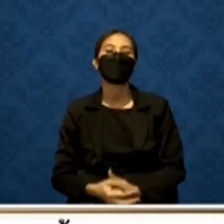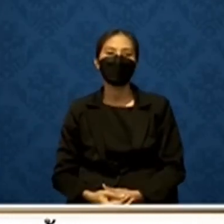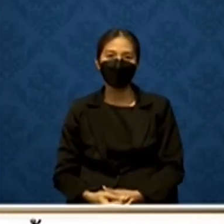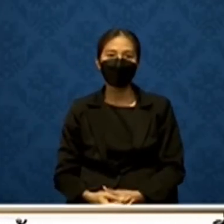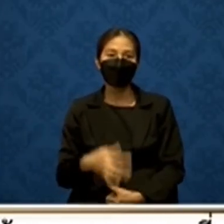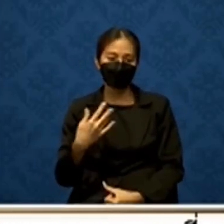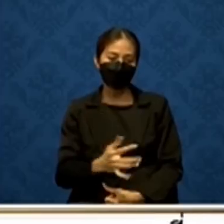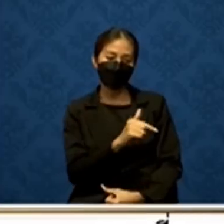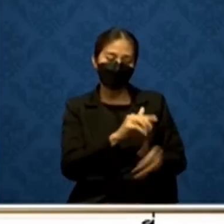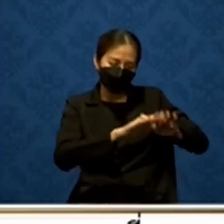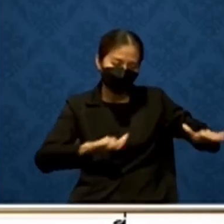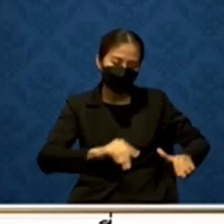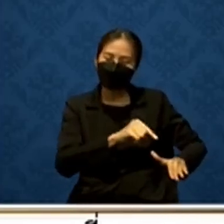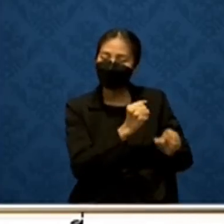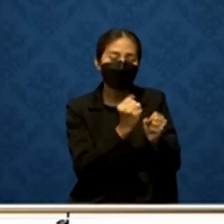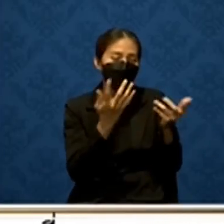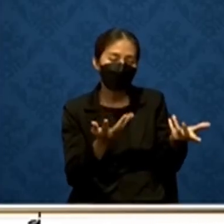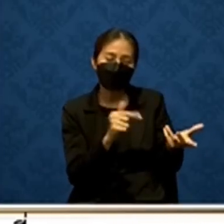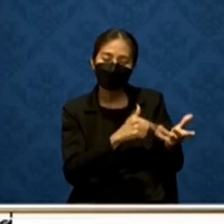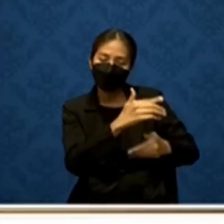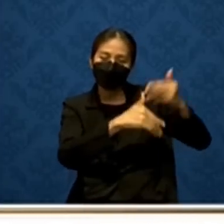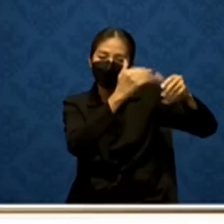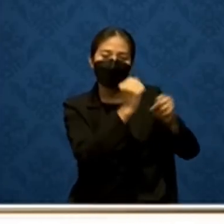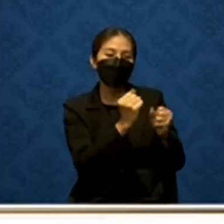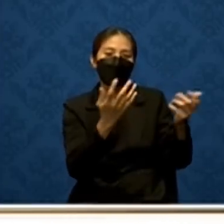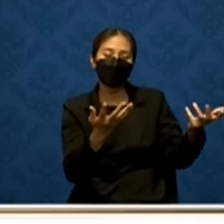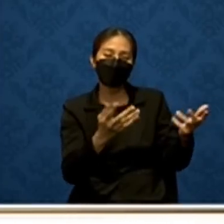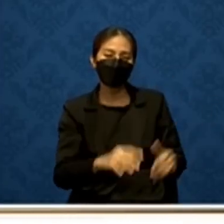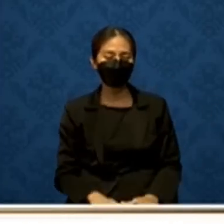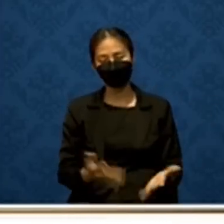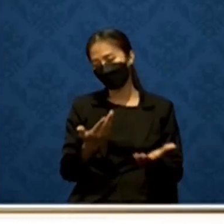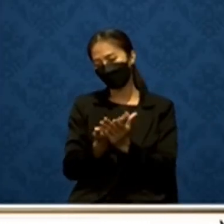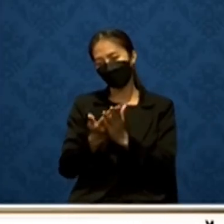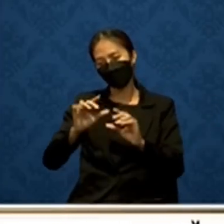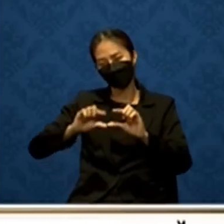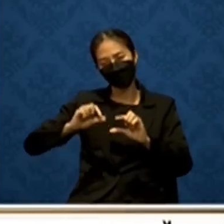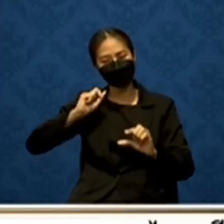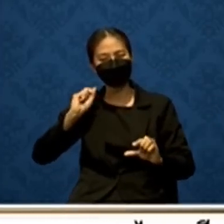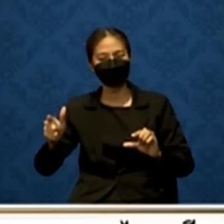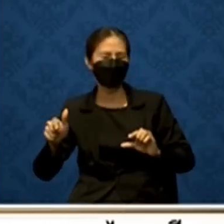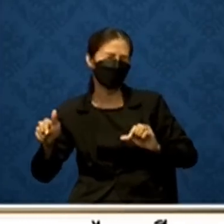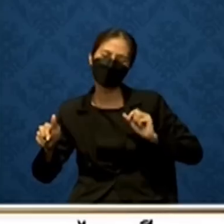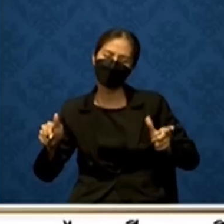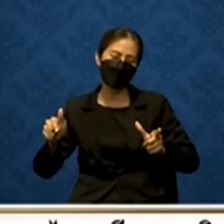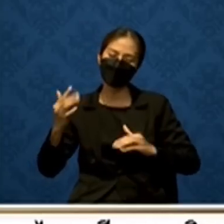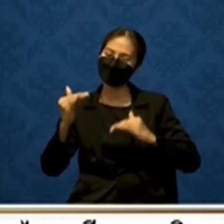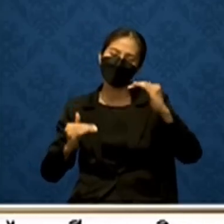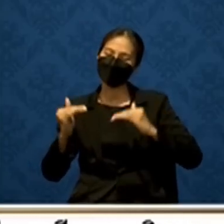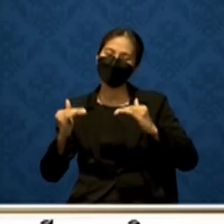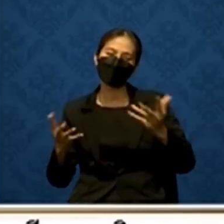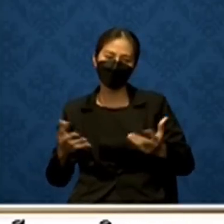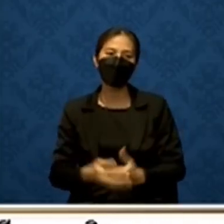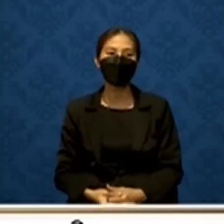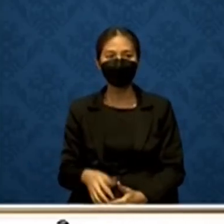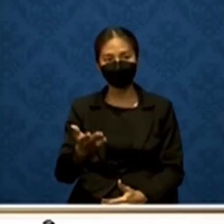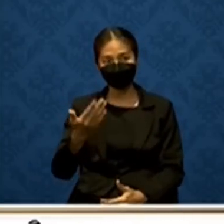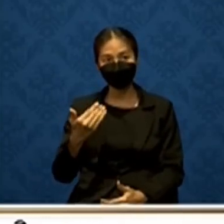แล้ลูกหลาเราจะพัฒนาประเทศกอยางไร ถ้าเกิดแค่ 40 บทแรกกติดเรื่องแบบนี้แล้ว10 บาที่ 2 คอการชำล